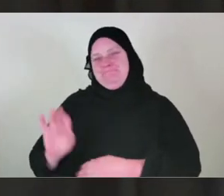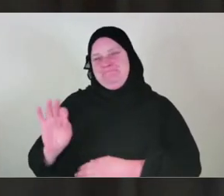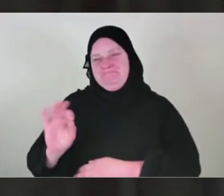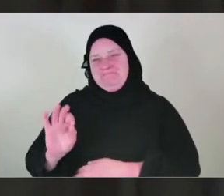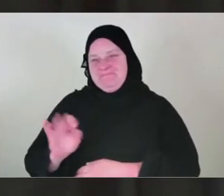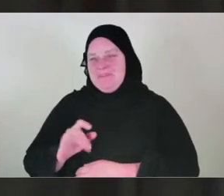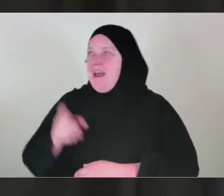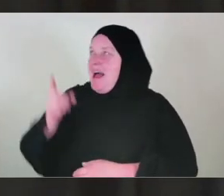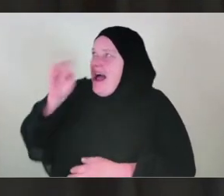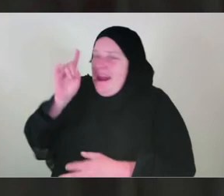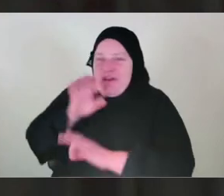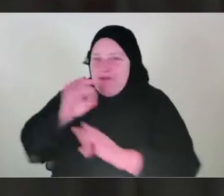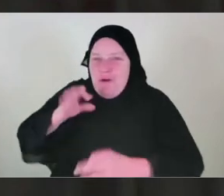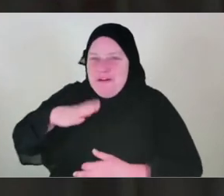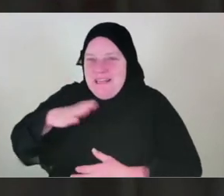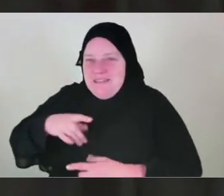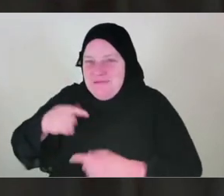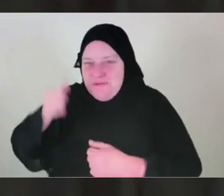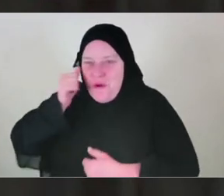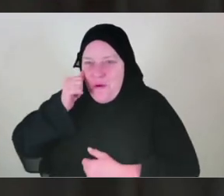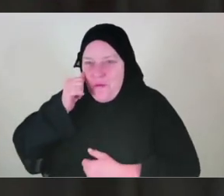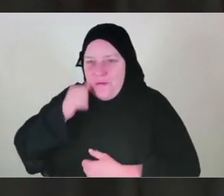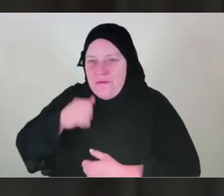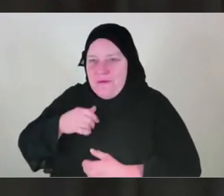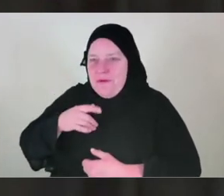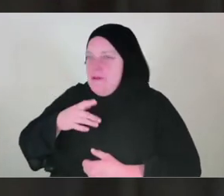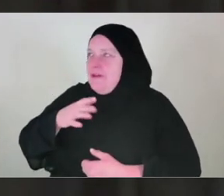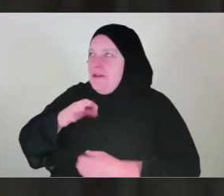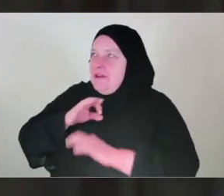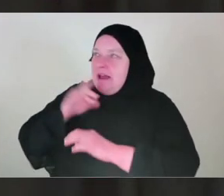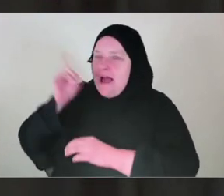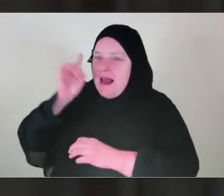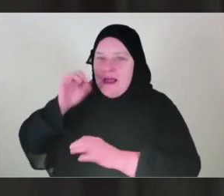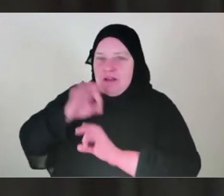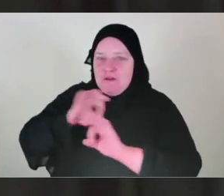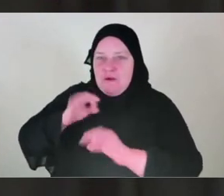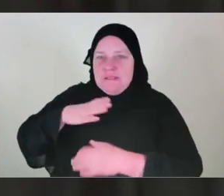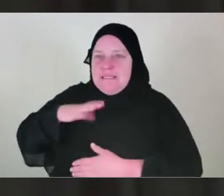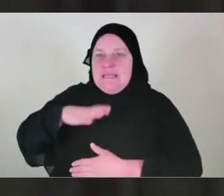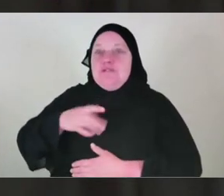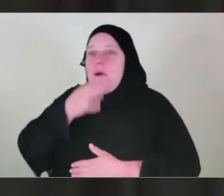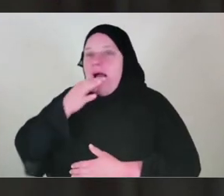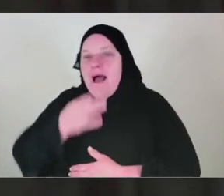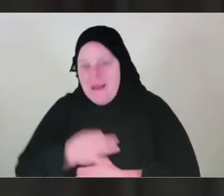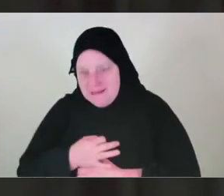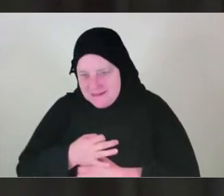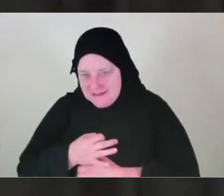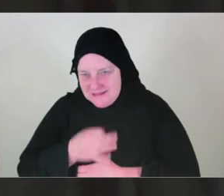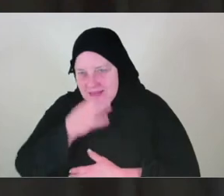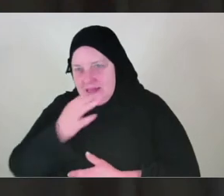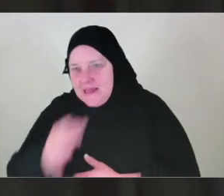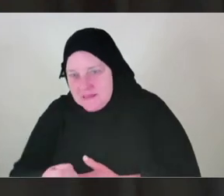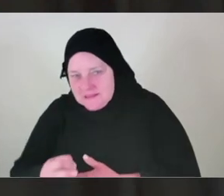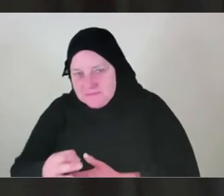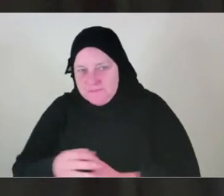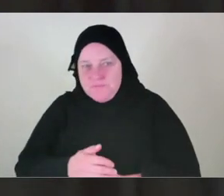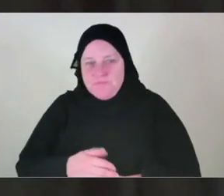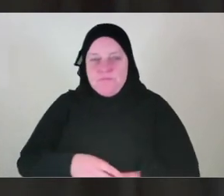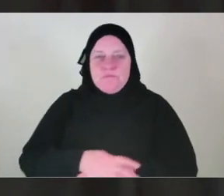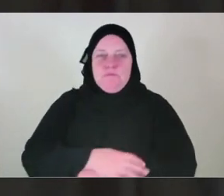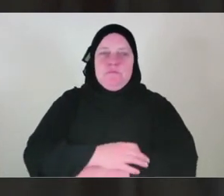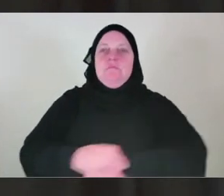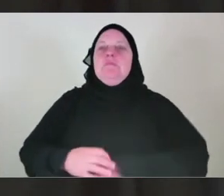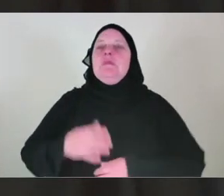Isn't Allah closer to us than our jugular vein? He says, هذا مستحيل في العقول. This